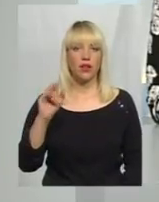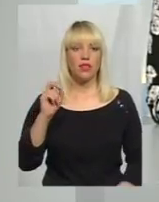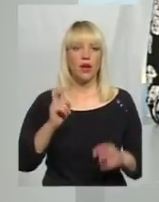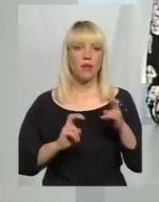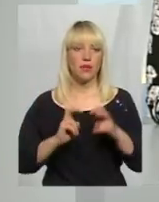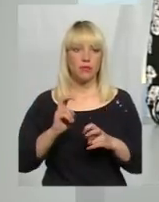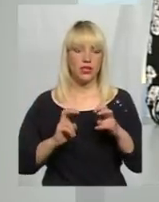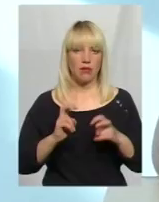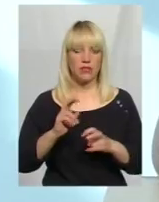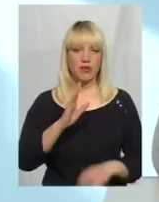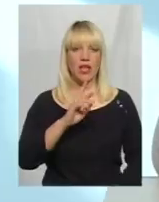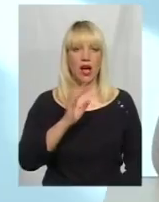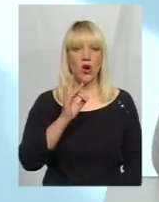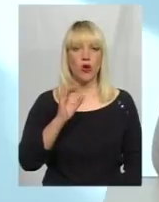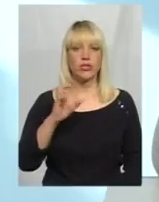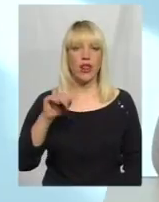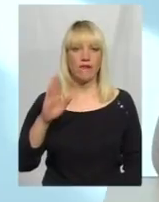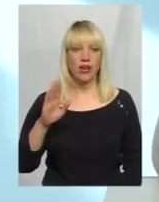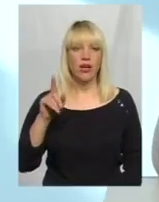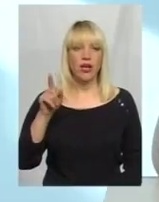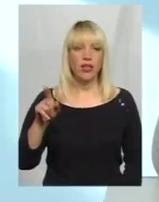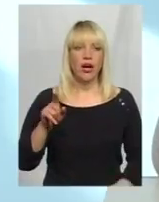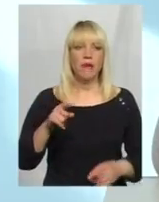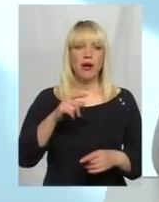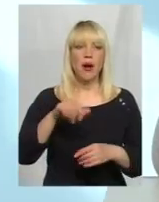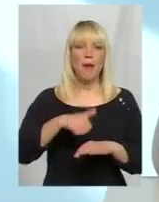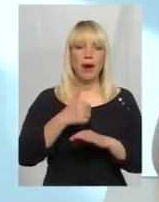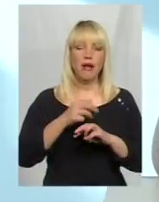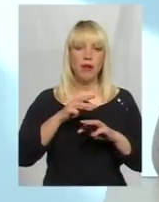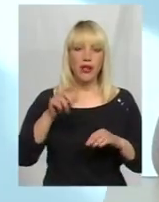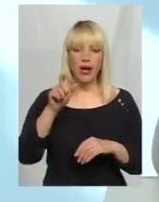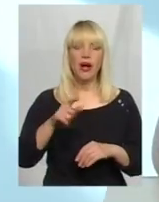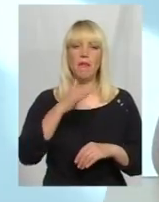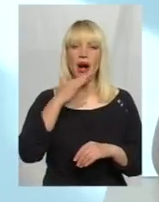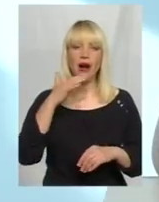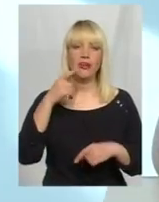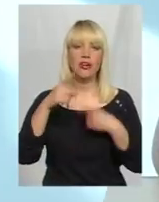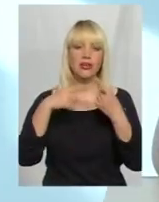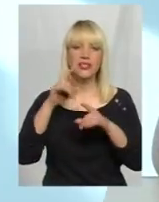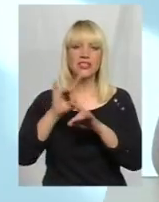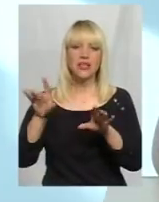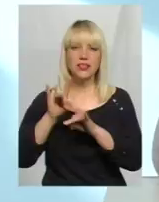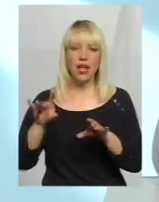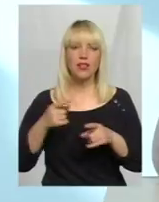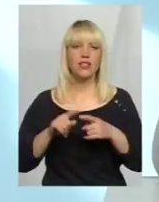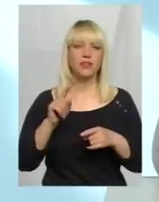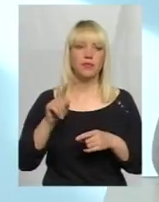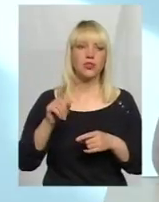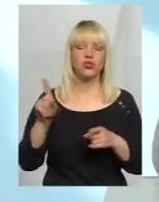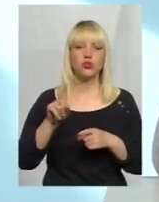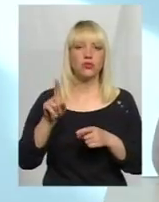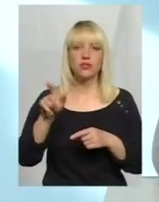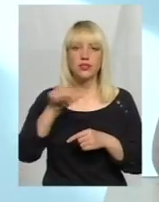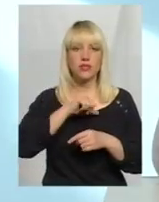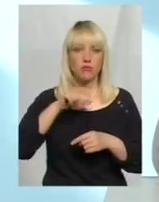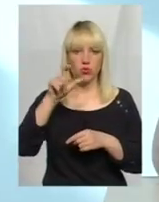підприємстві «Ярослав». І там, скажімо, прем'єру дуже-дуже багато речей розказали, можливо, навіть таких, про котрі він і не знав.